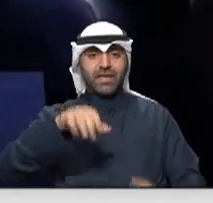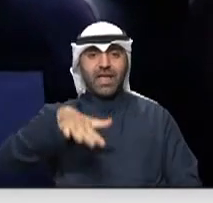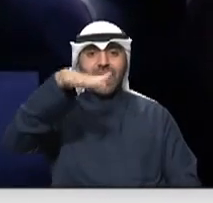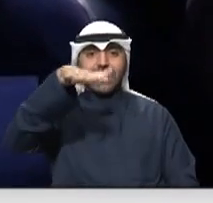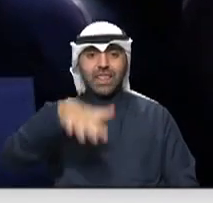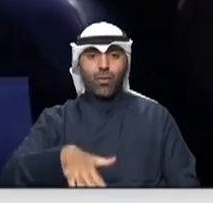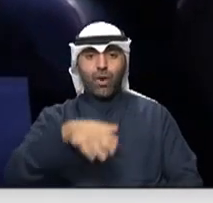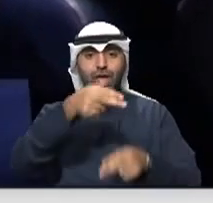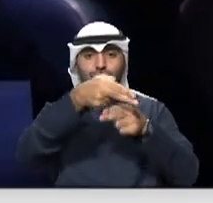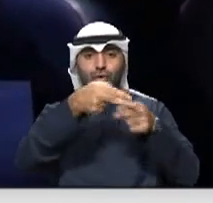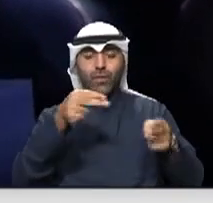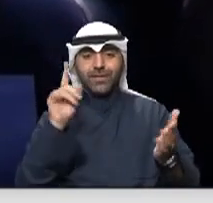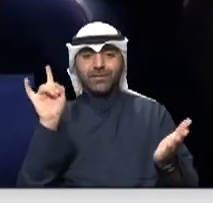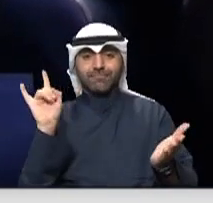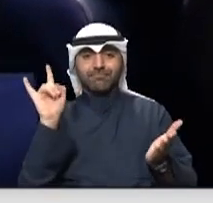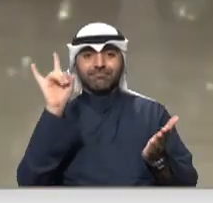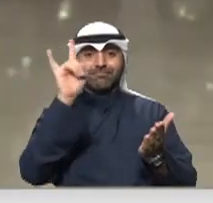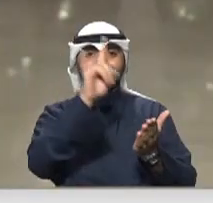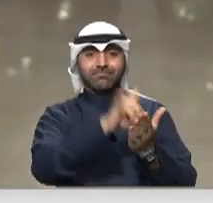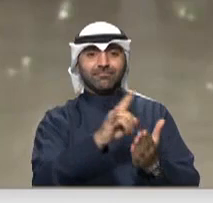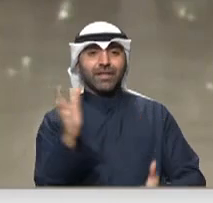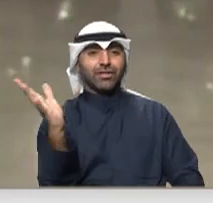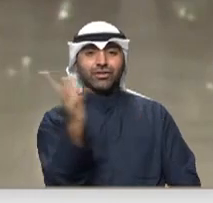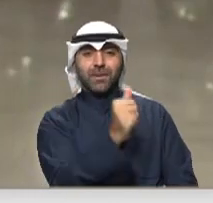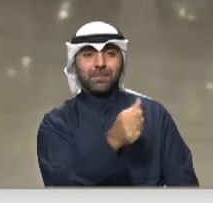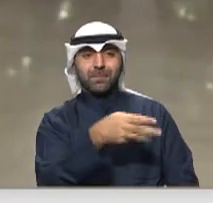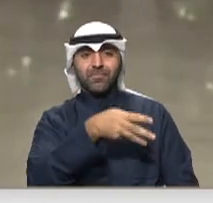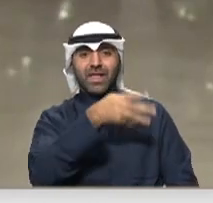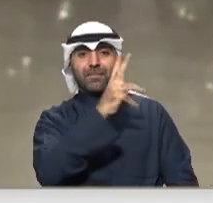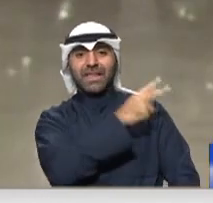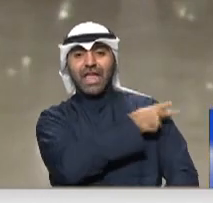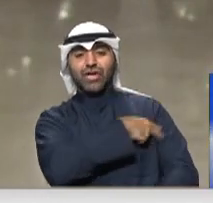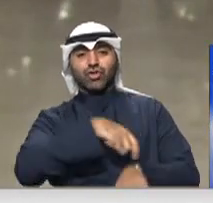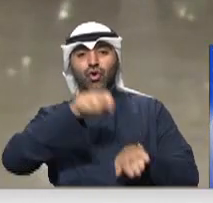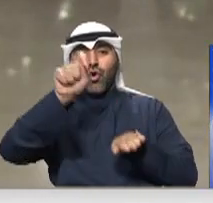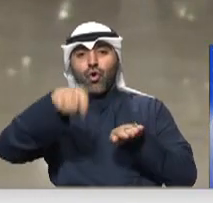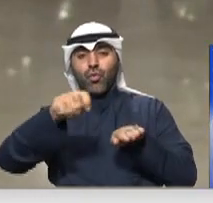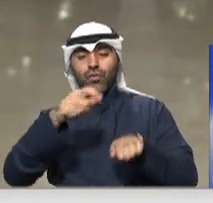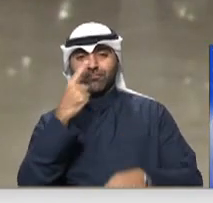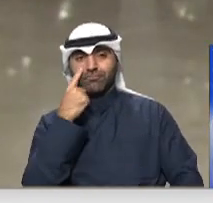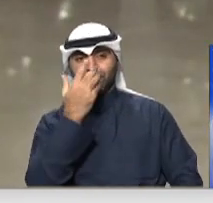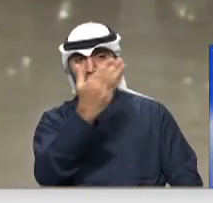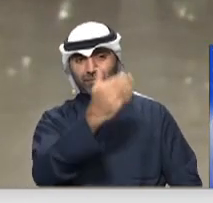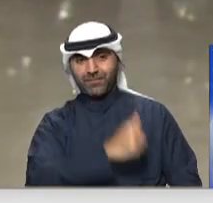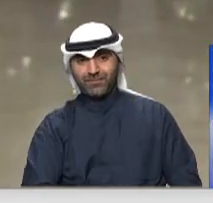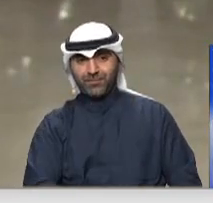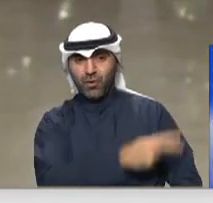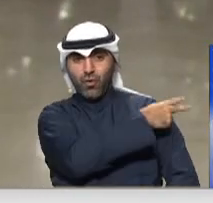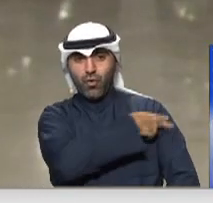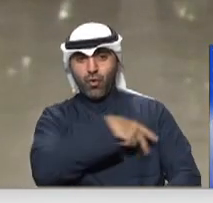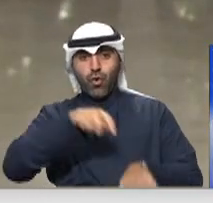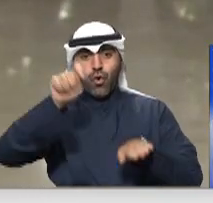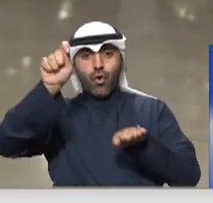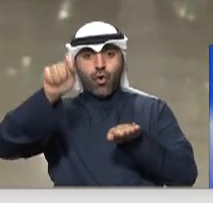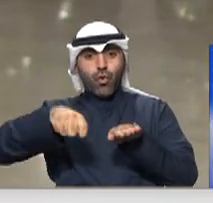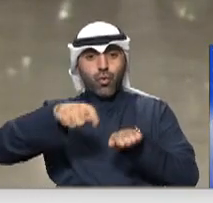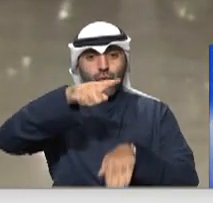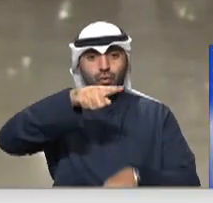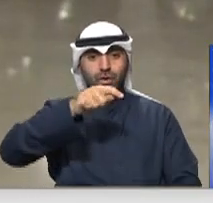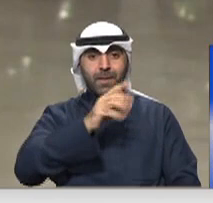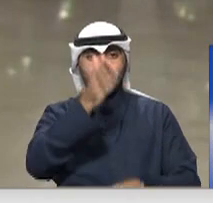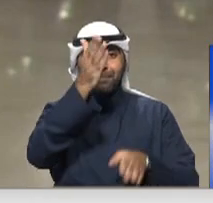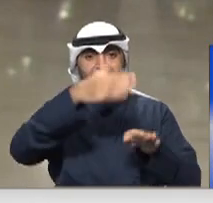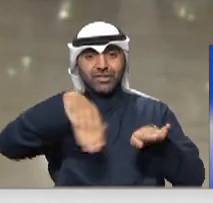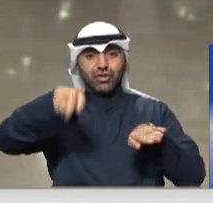مهمة في الاتحاد. لله الحمد استطعنا احنا كبرلمان كويتي الحصول على